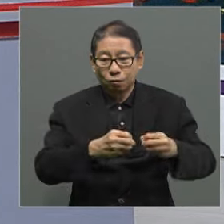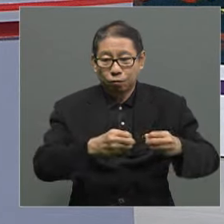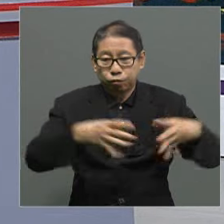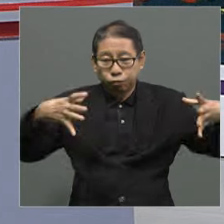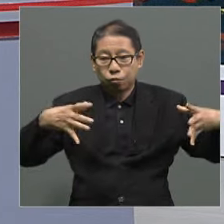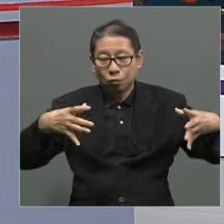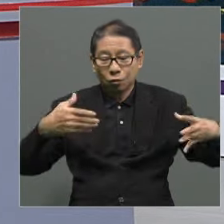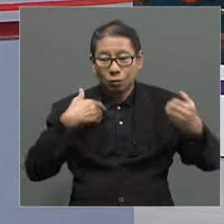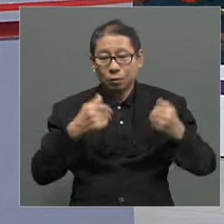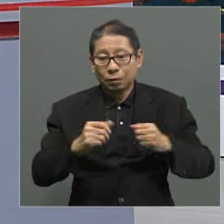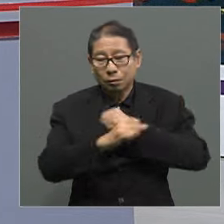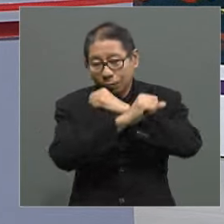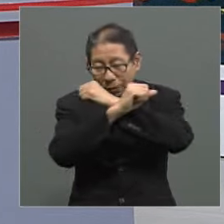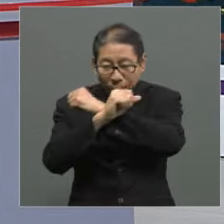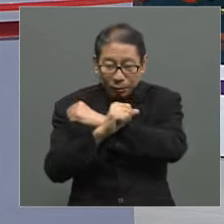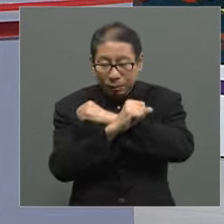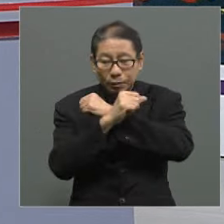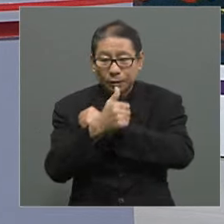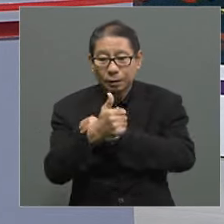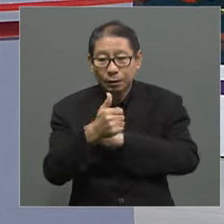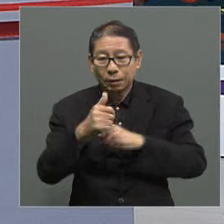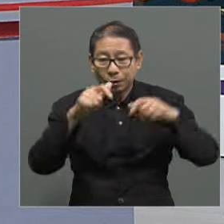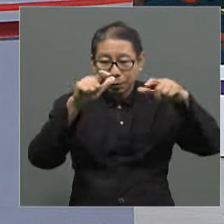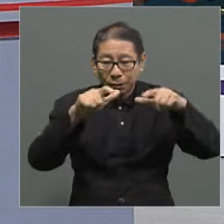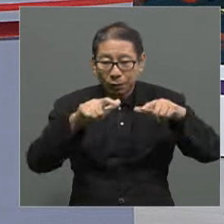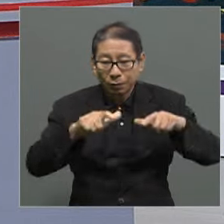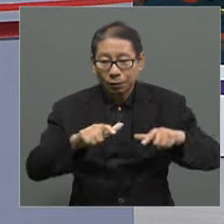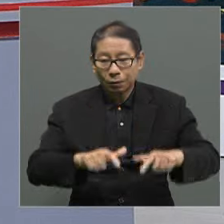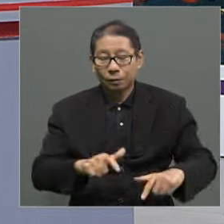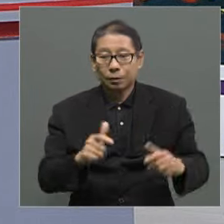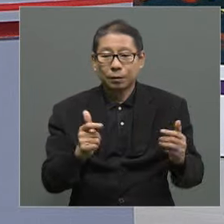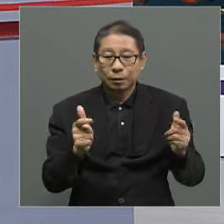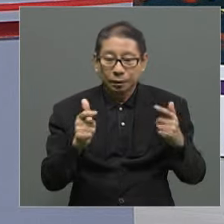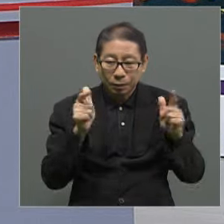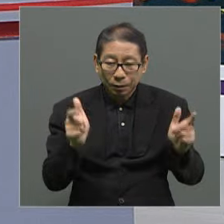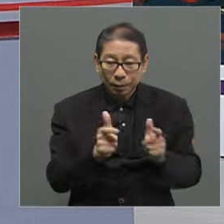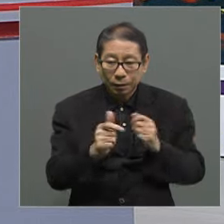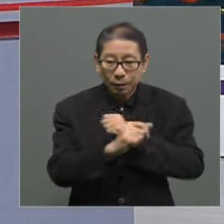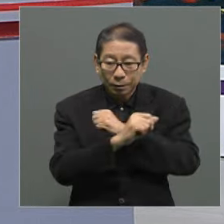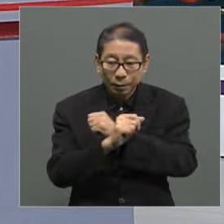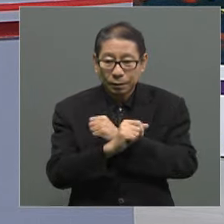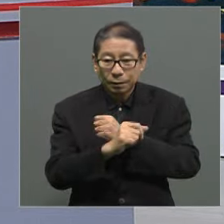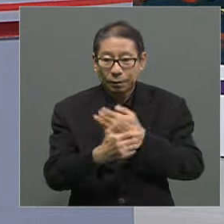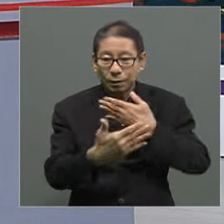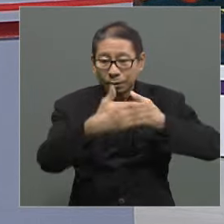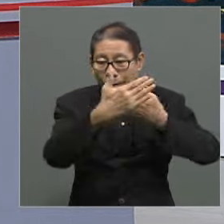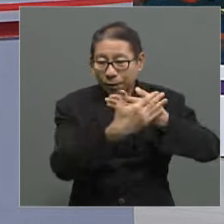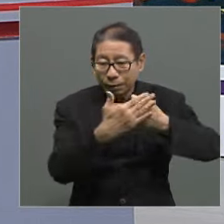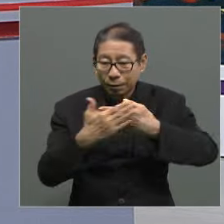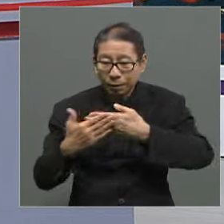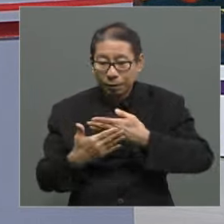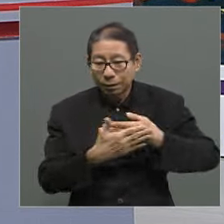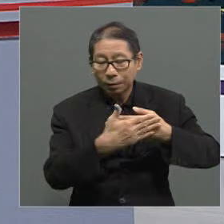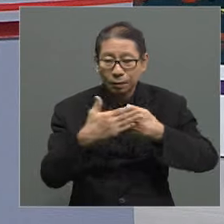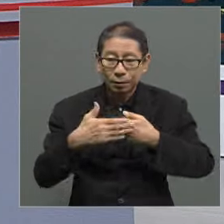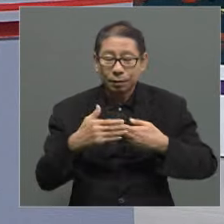เสียมันจะได้น้อยลลดลงคือตอนนี้กลายเป็นแบบบางที่อคุณผู้ชมพอเป็นเล็กๆอ่ะก็เป็นสังกสีแปบๆเป็นผนังอย่างเงี้ยพอมันระเบิด